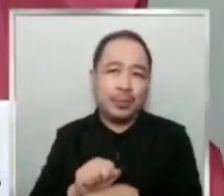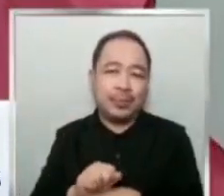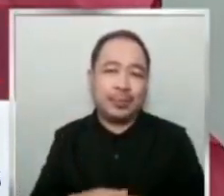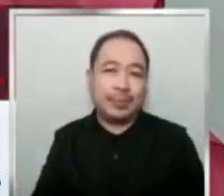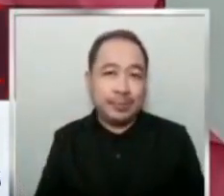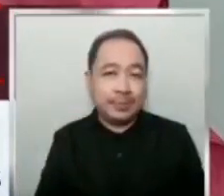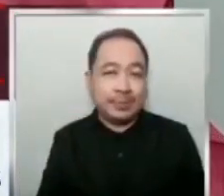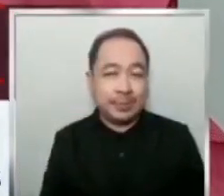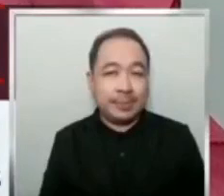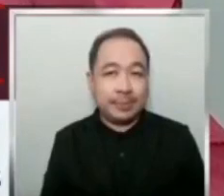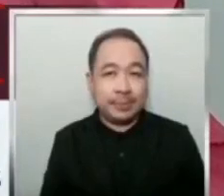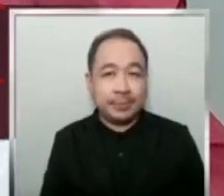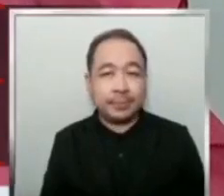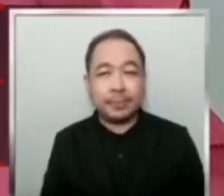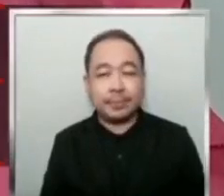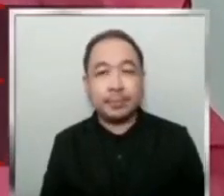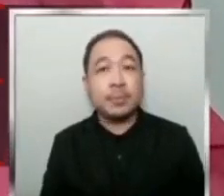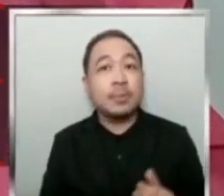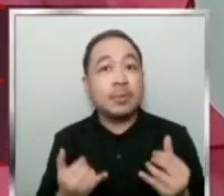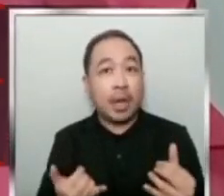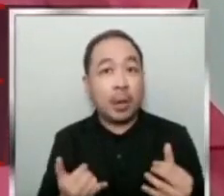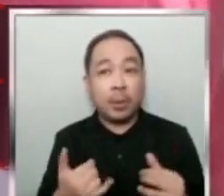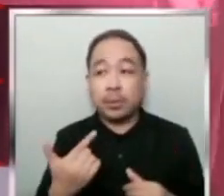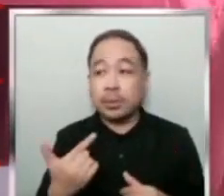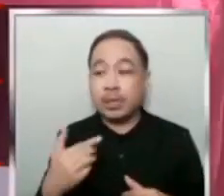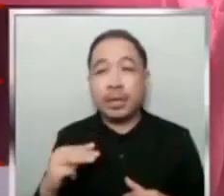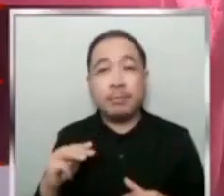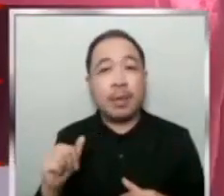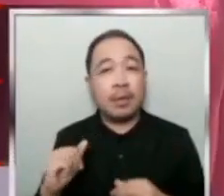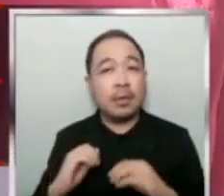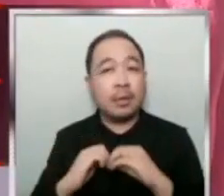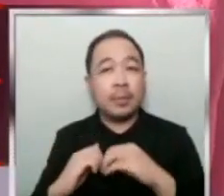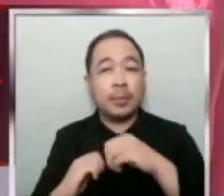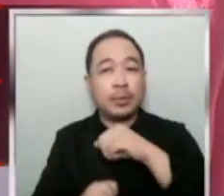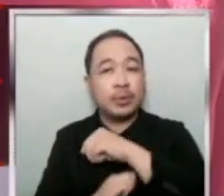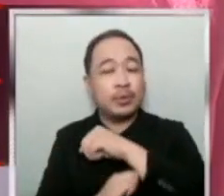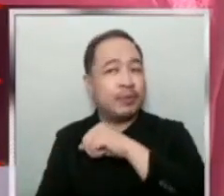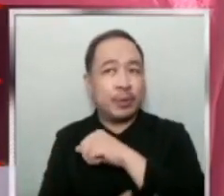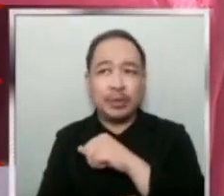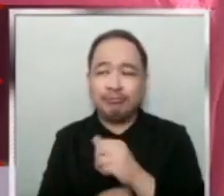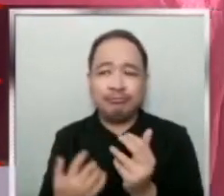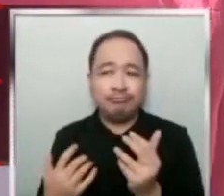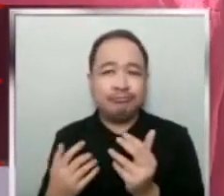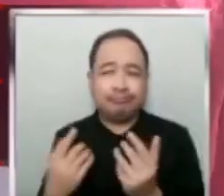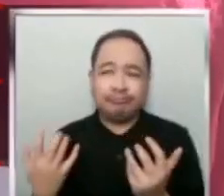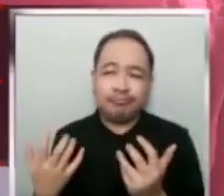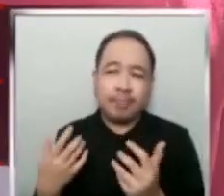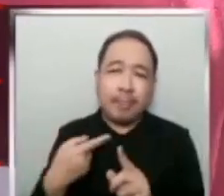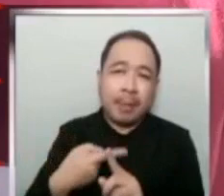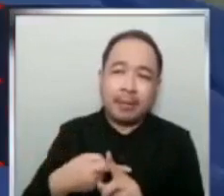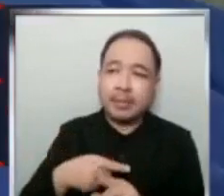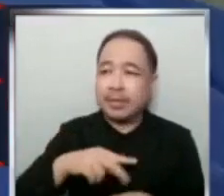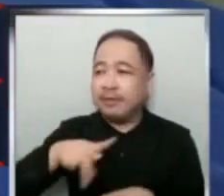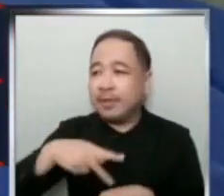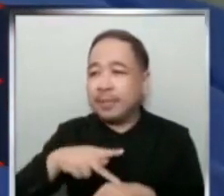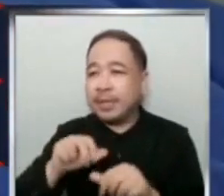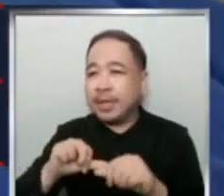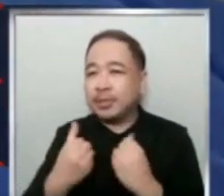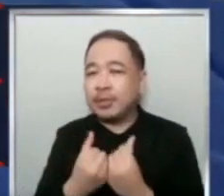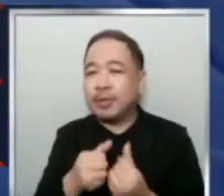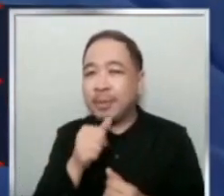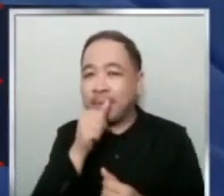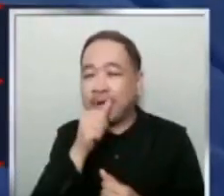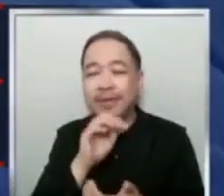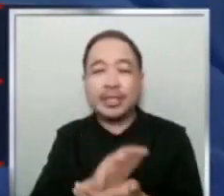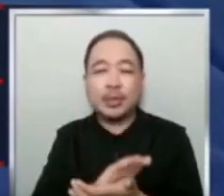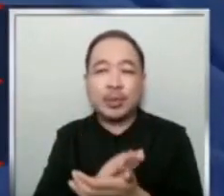Kaya tamang-tama ang regalong handog ng GMA Kapuso Foundation at Philippine Association of Private School Dentists kay Geraldine